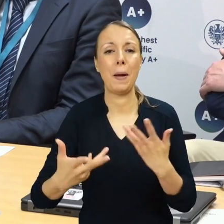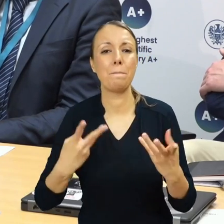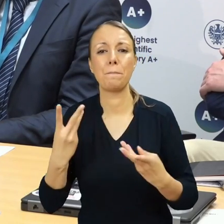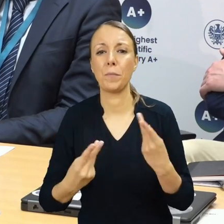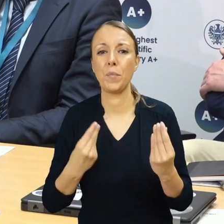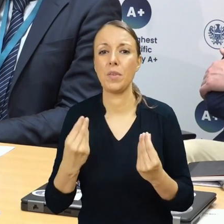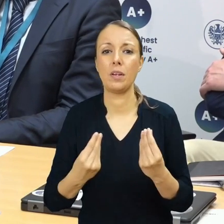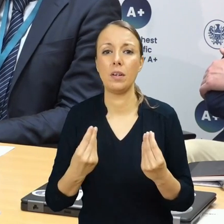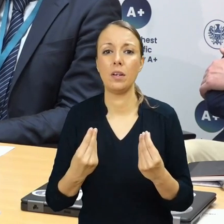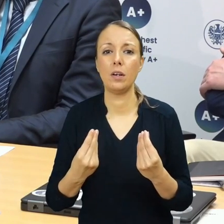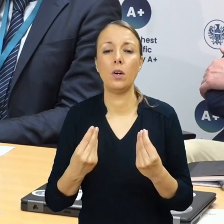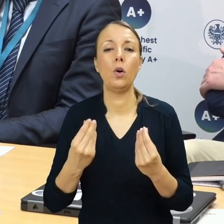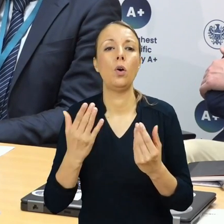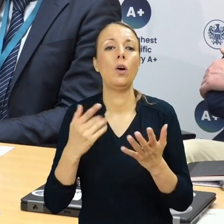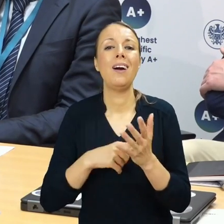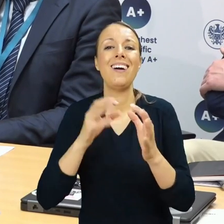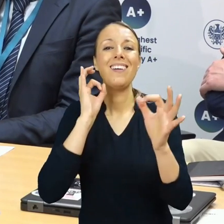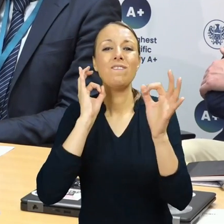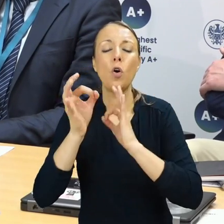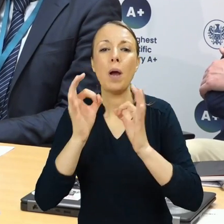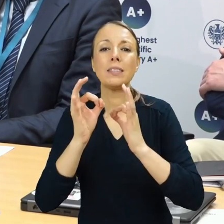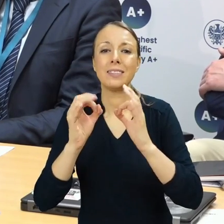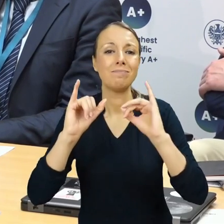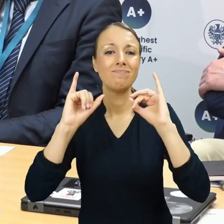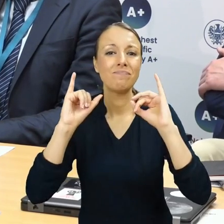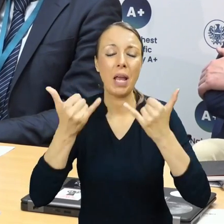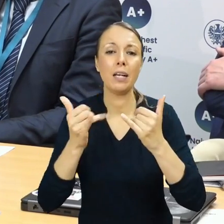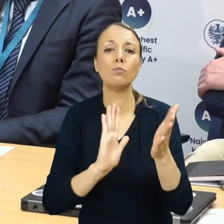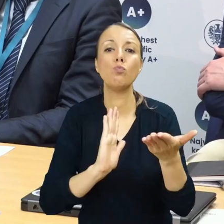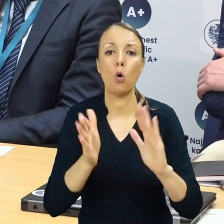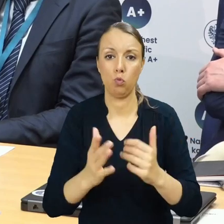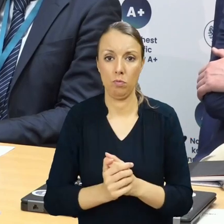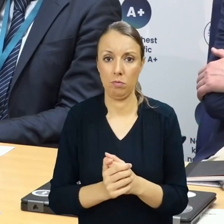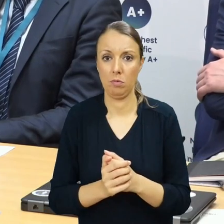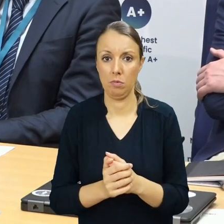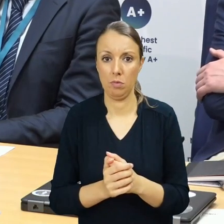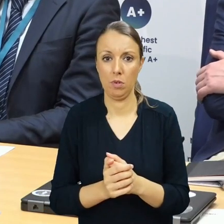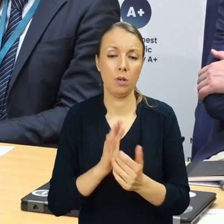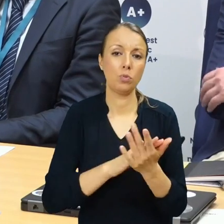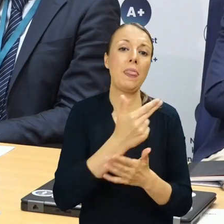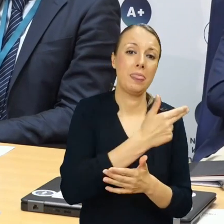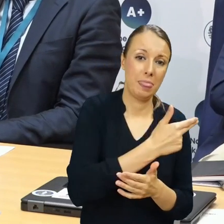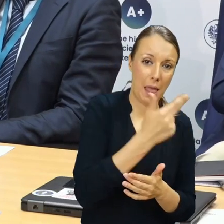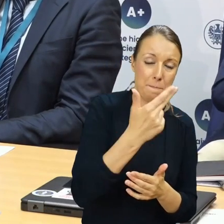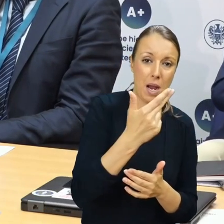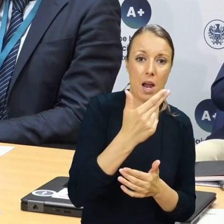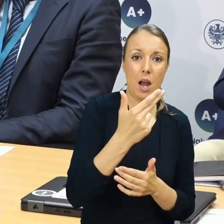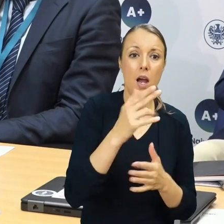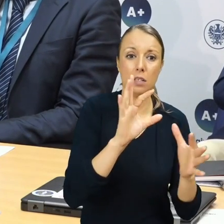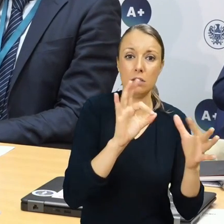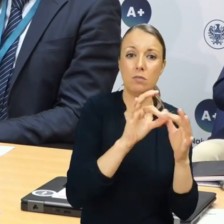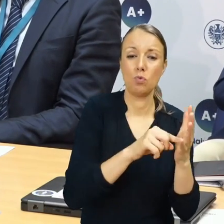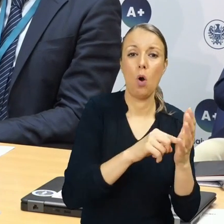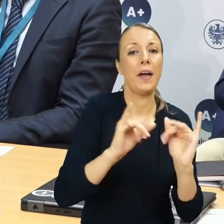istnienia nośnika informacji danego typu z informacją o danej tematyce, a nie nośnika z informacją